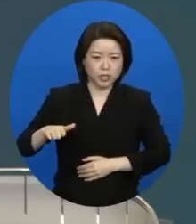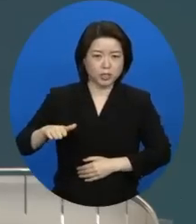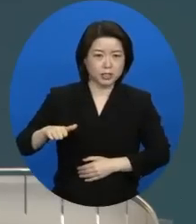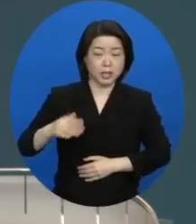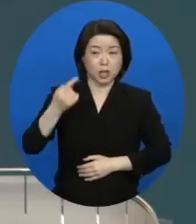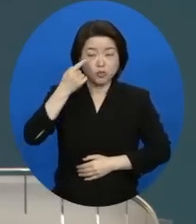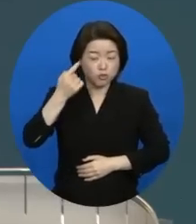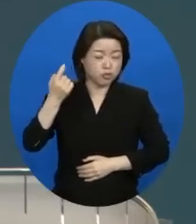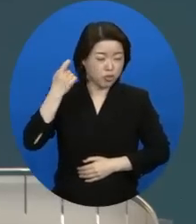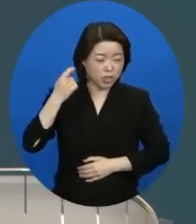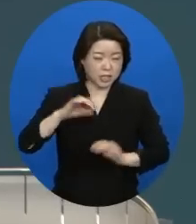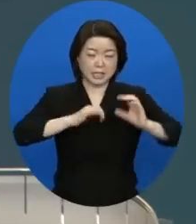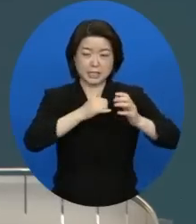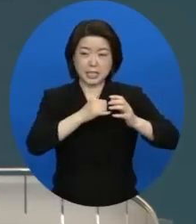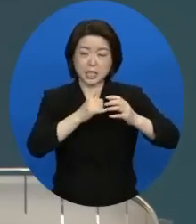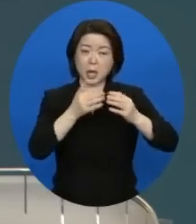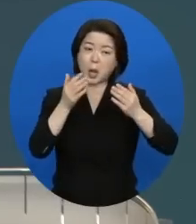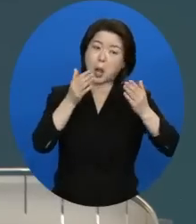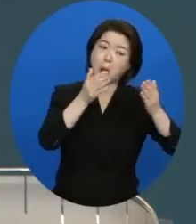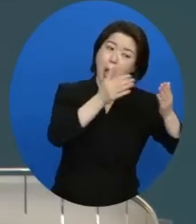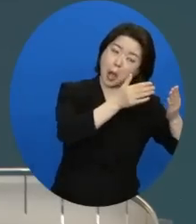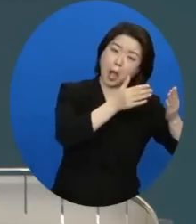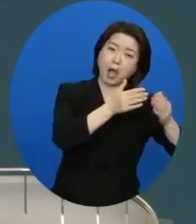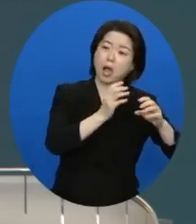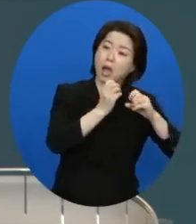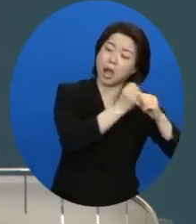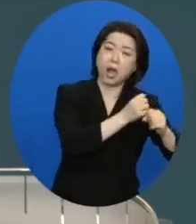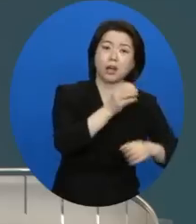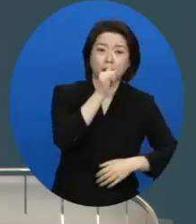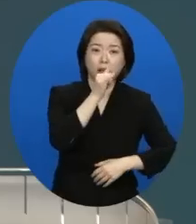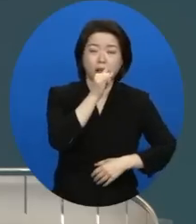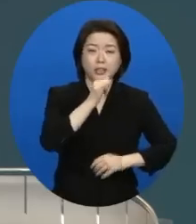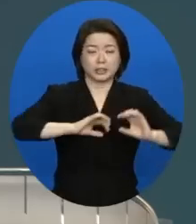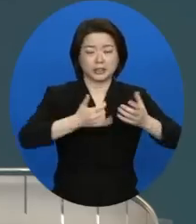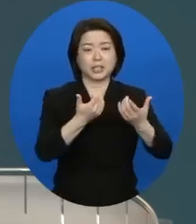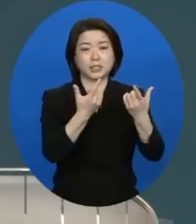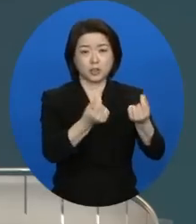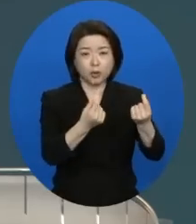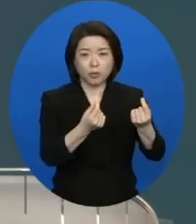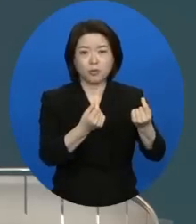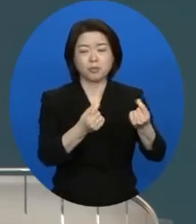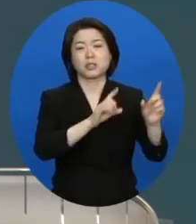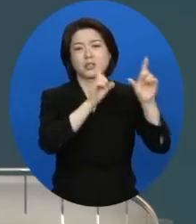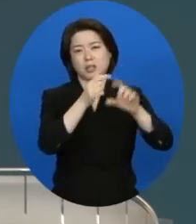집중시켜서 완전히 세상 사람처럼 살게 만들어버리는 겁니다.